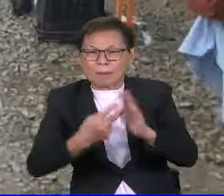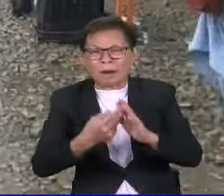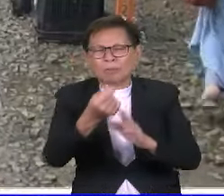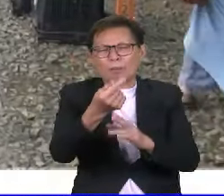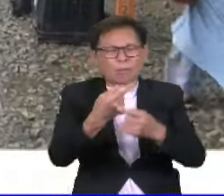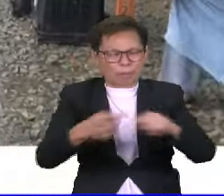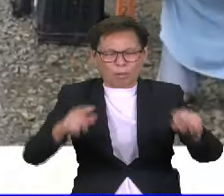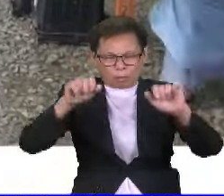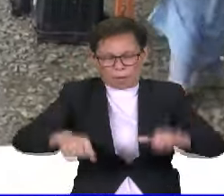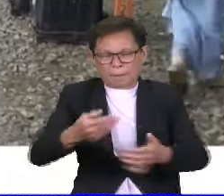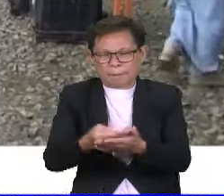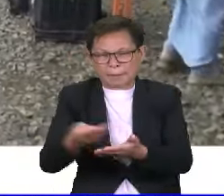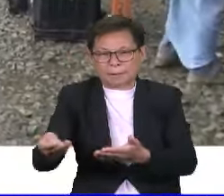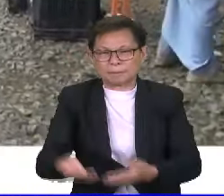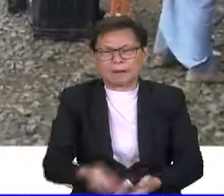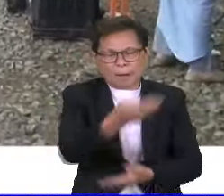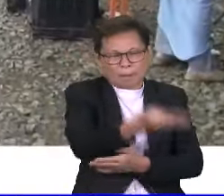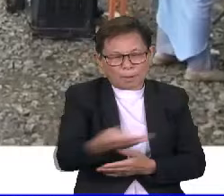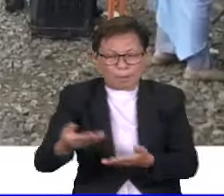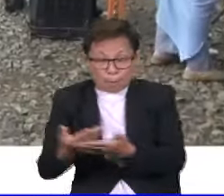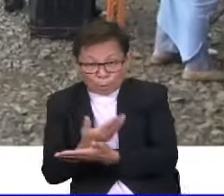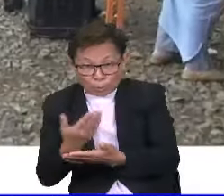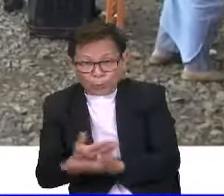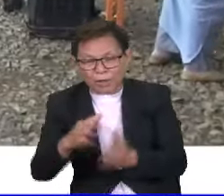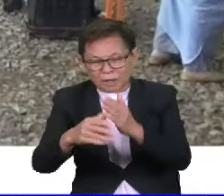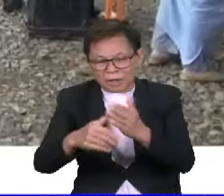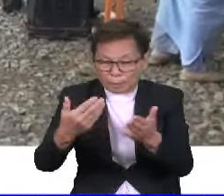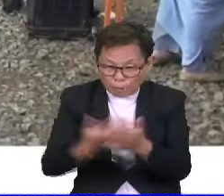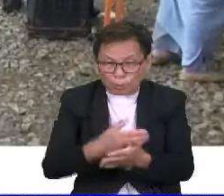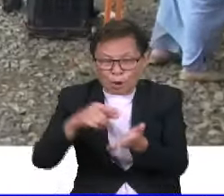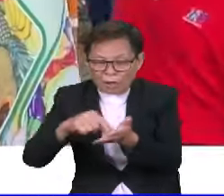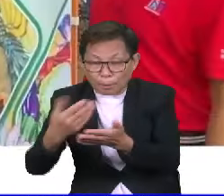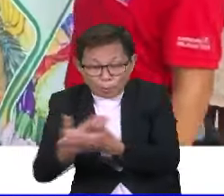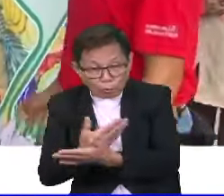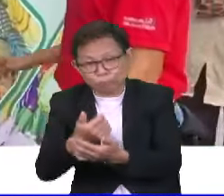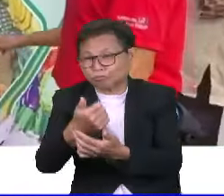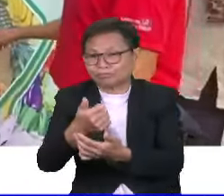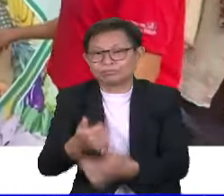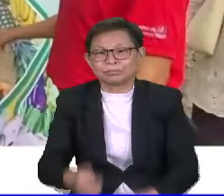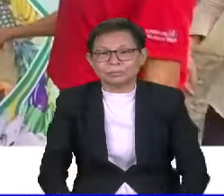bolehlah beli. Barang pun segar, ikan, ayam semua segar.